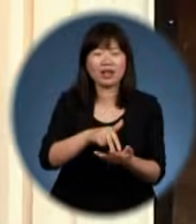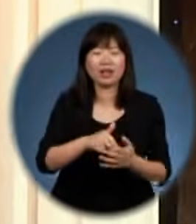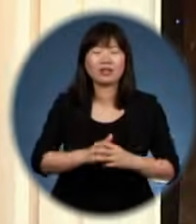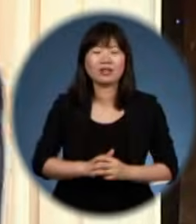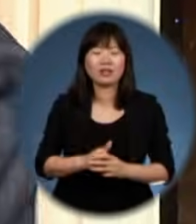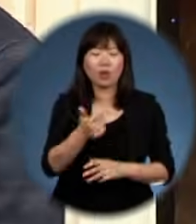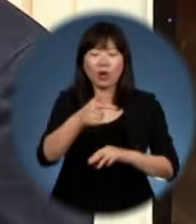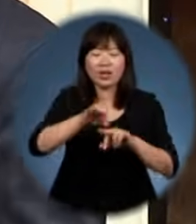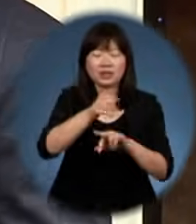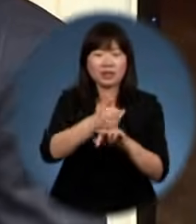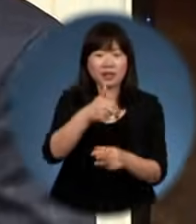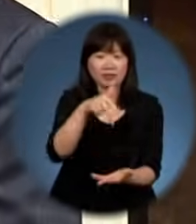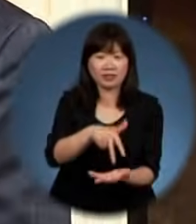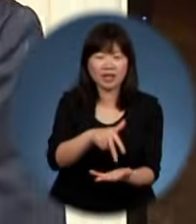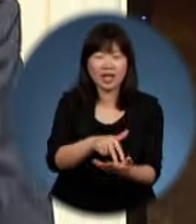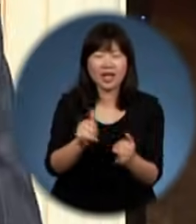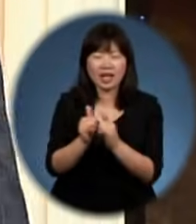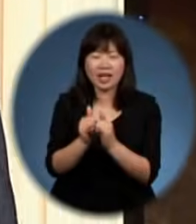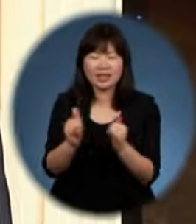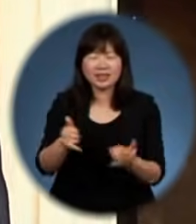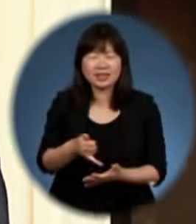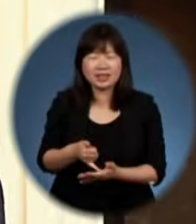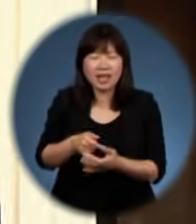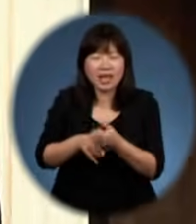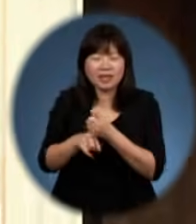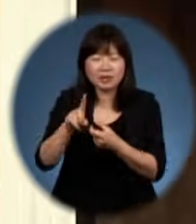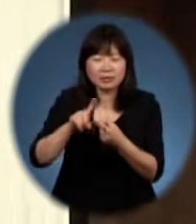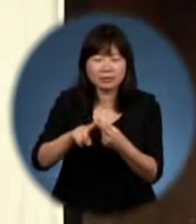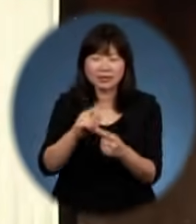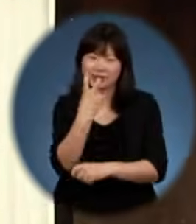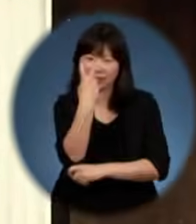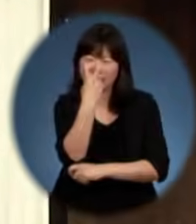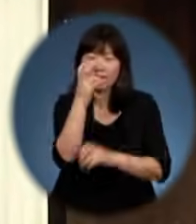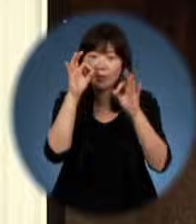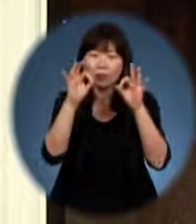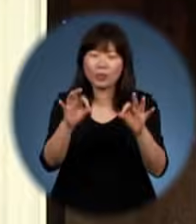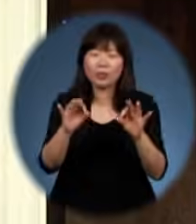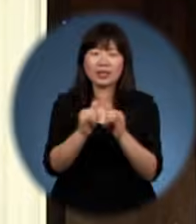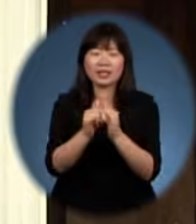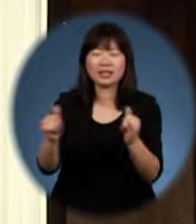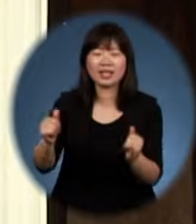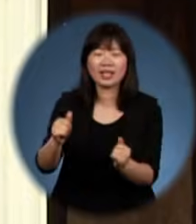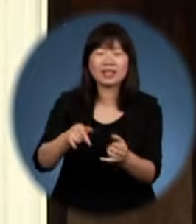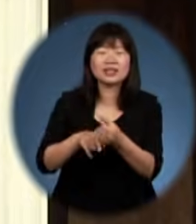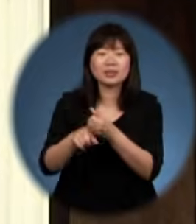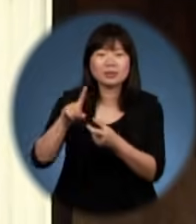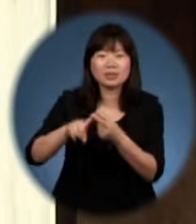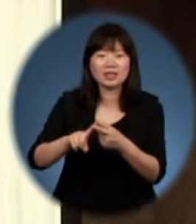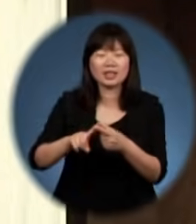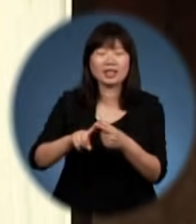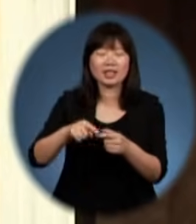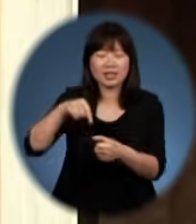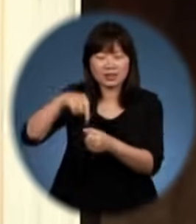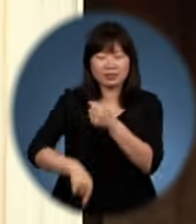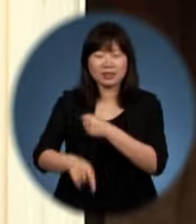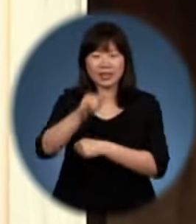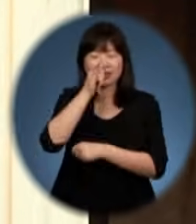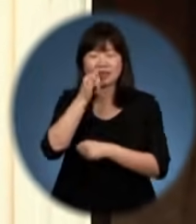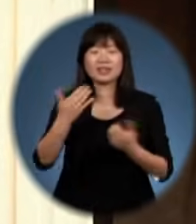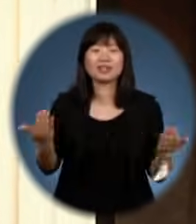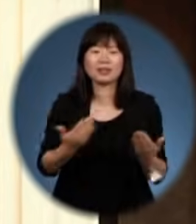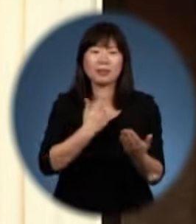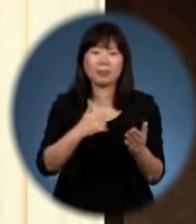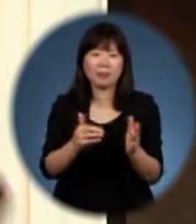즉 대 왕 으로서 인간 대 메어 의미를 성찰하고 인간 댐에 그 의미를 심화시키는 작업을